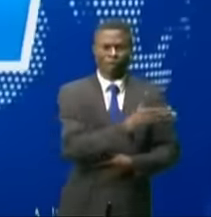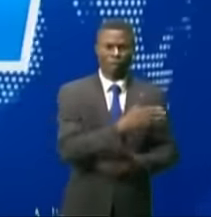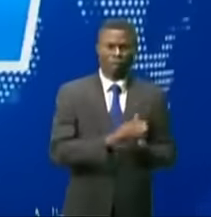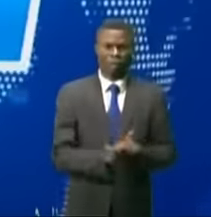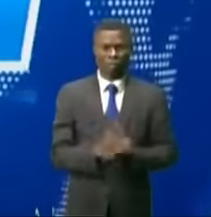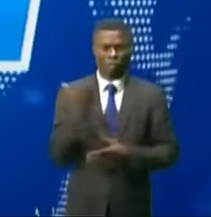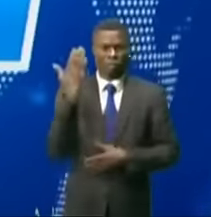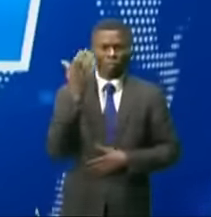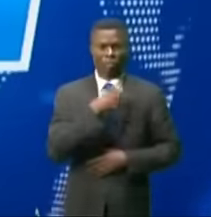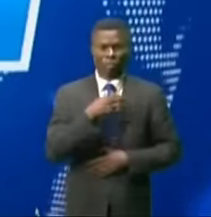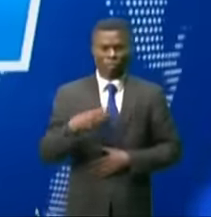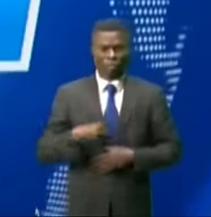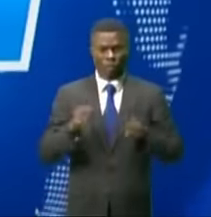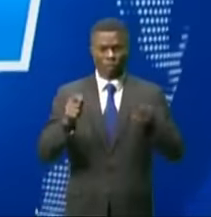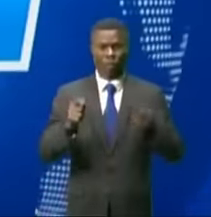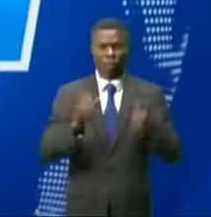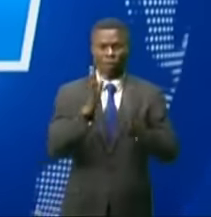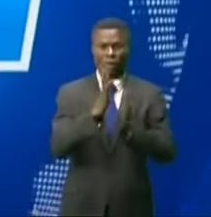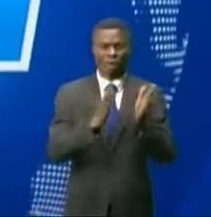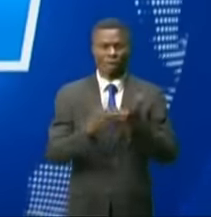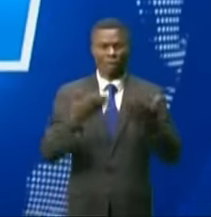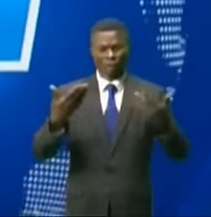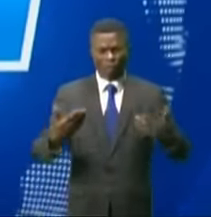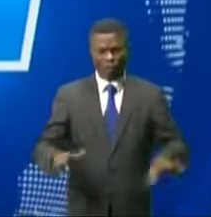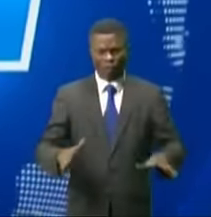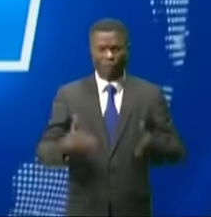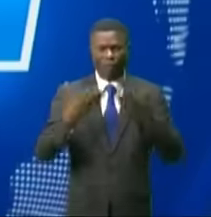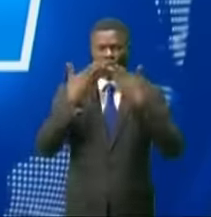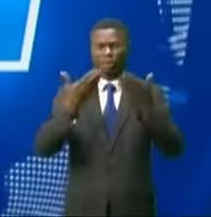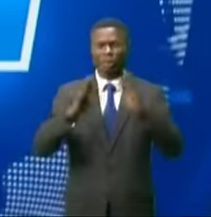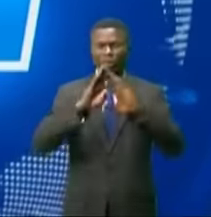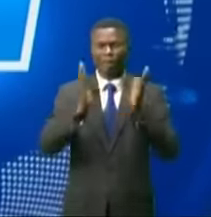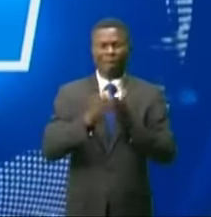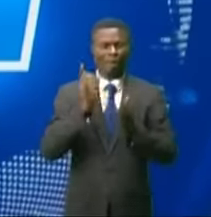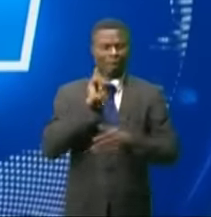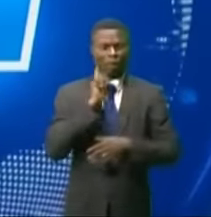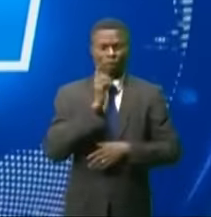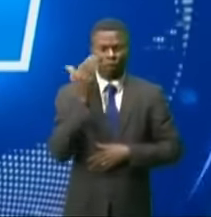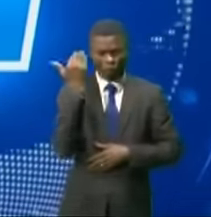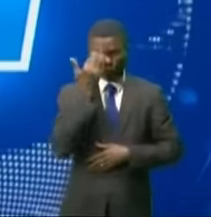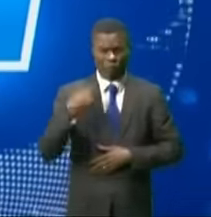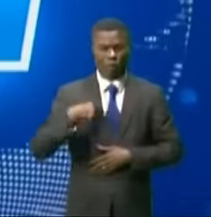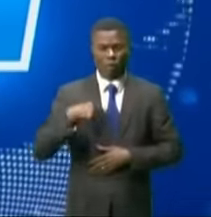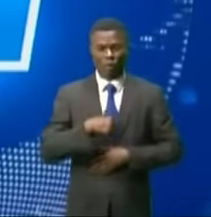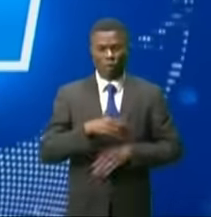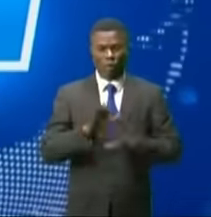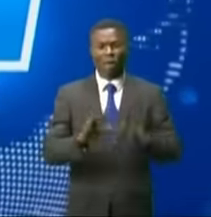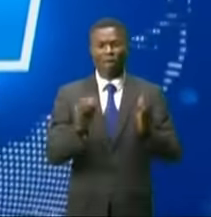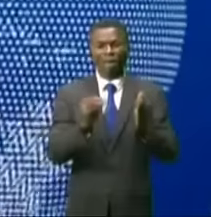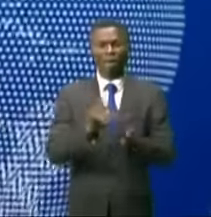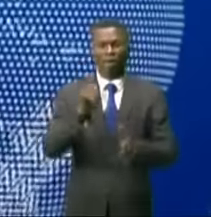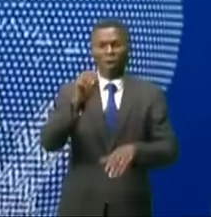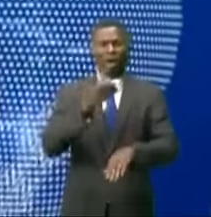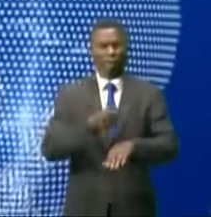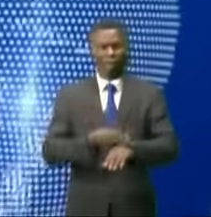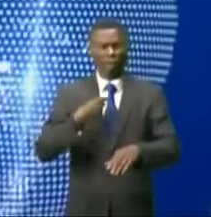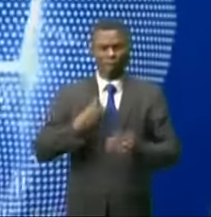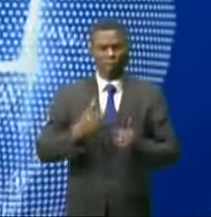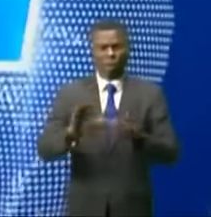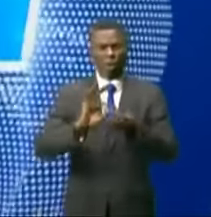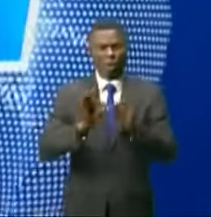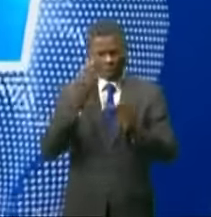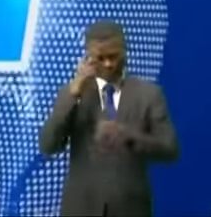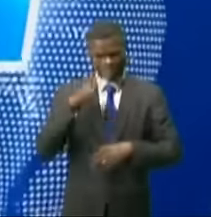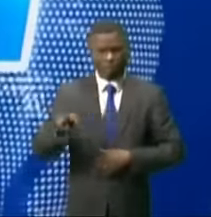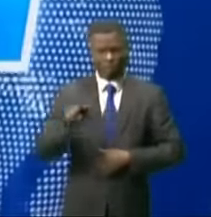Voilà, madame, monsieur, c'est par ici que nous mettons un point final à ce journal. Merci à vous de l'avoir suivi. Françoise Bouélabois qui va prendre la main à 20h